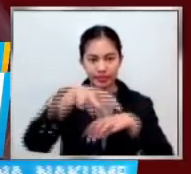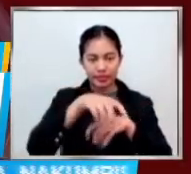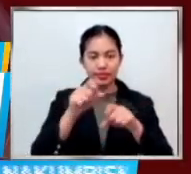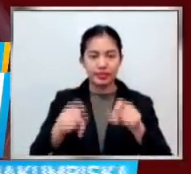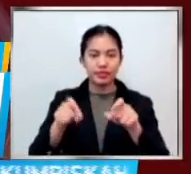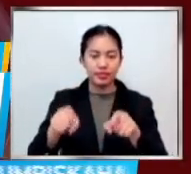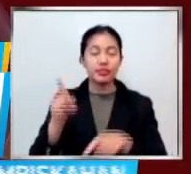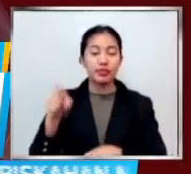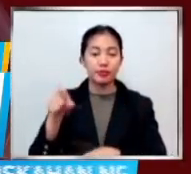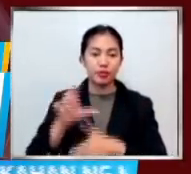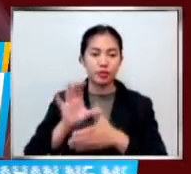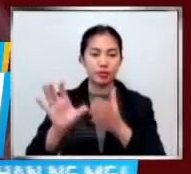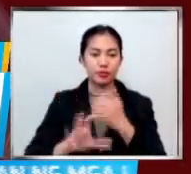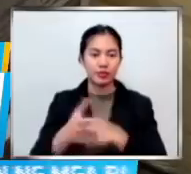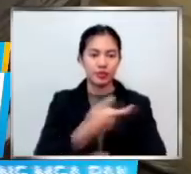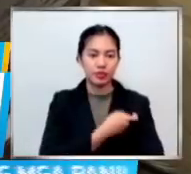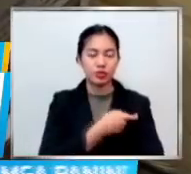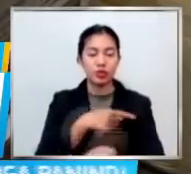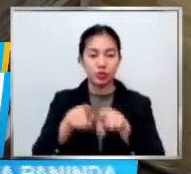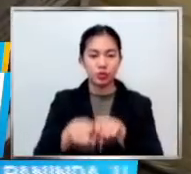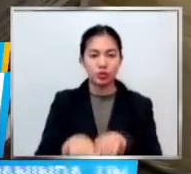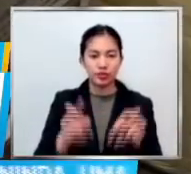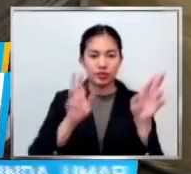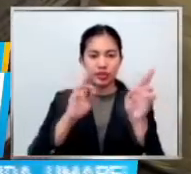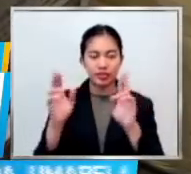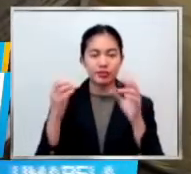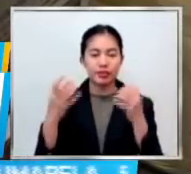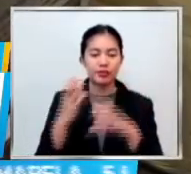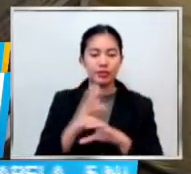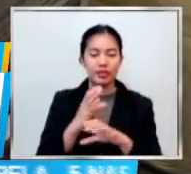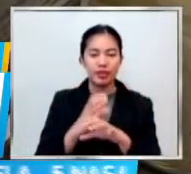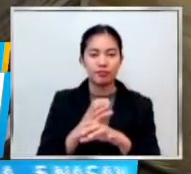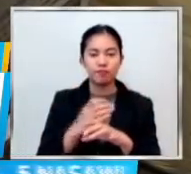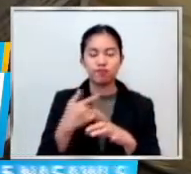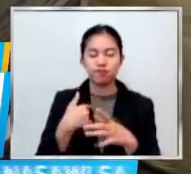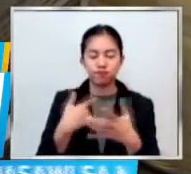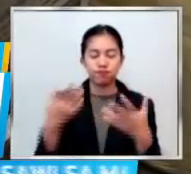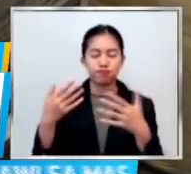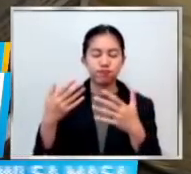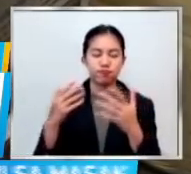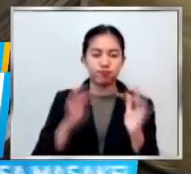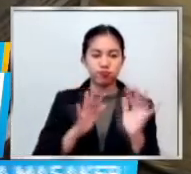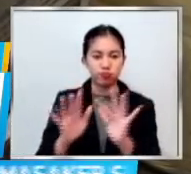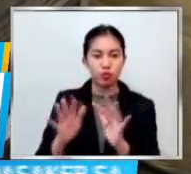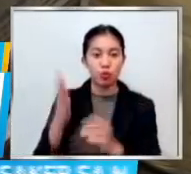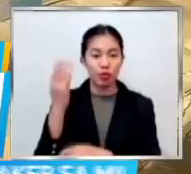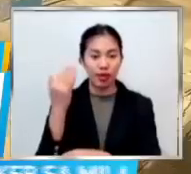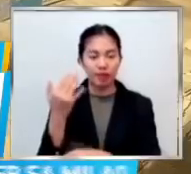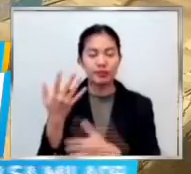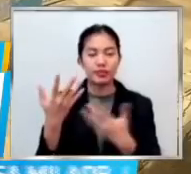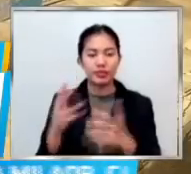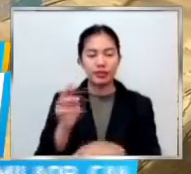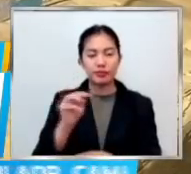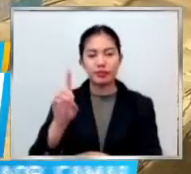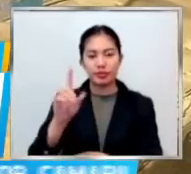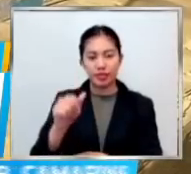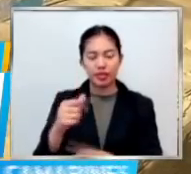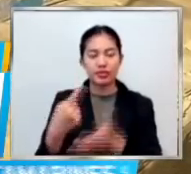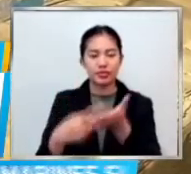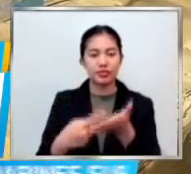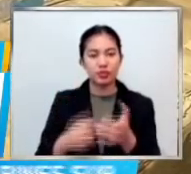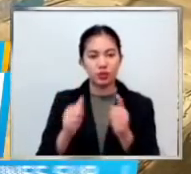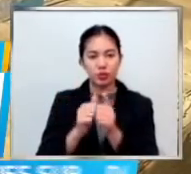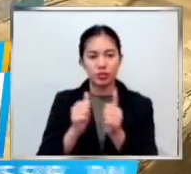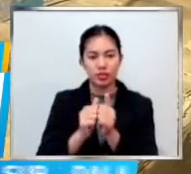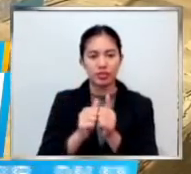yung pagdagsa ng maraming sasakyan na banggit yan ni Abalos kanina. Nakipag-meeting na rin daw kasi ang MMDA sa DepEd at CHED dahil sa